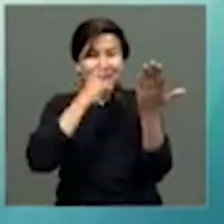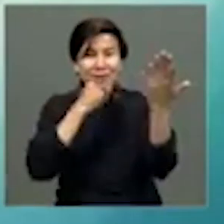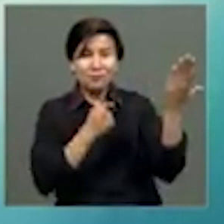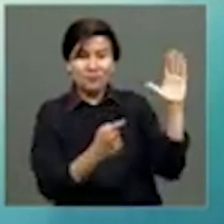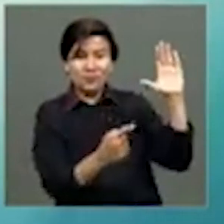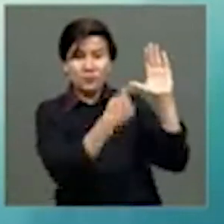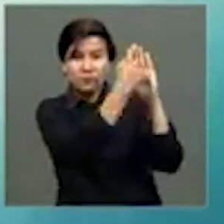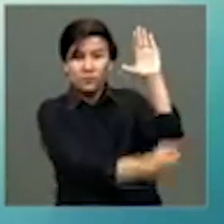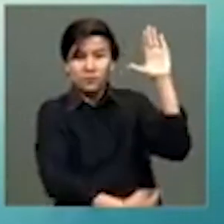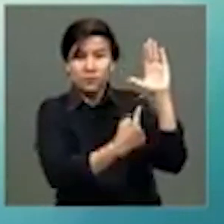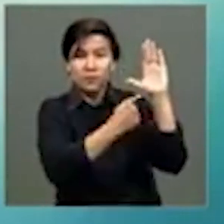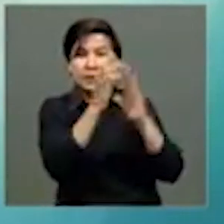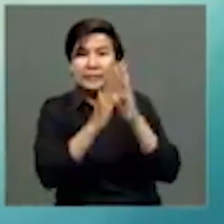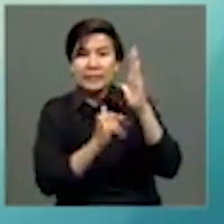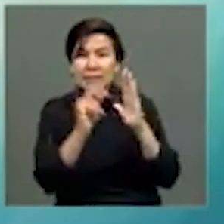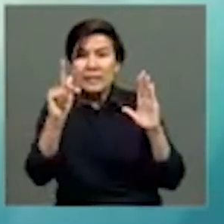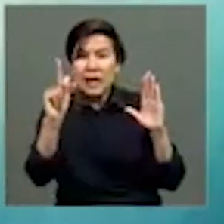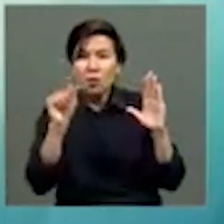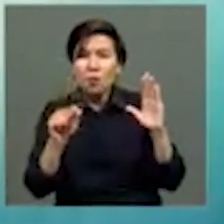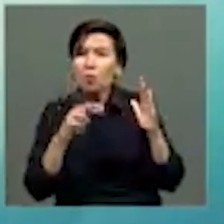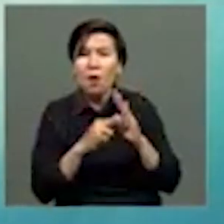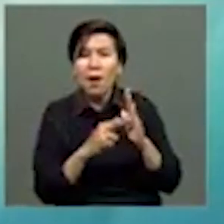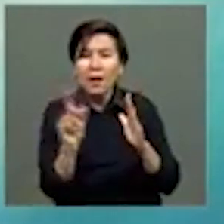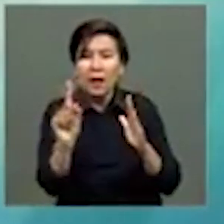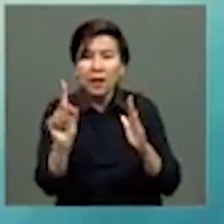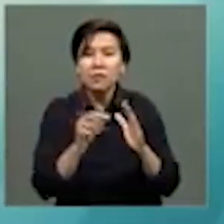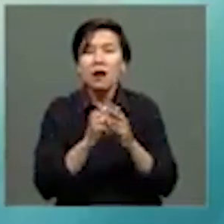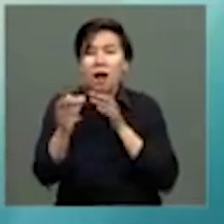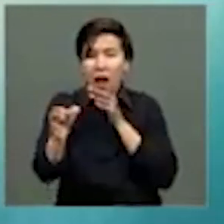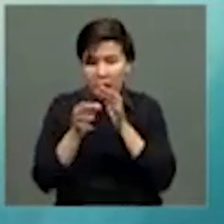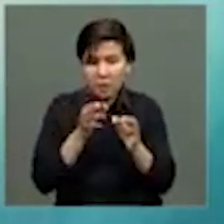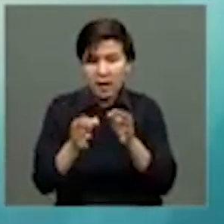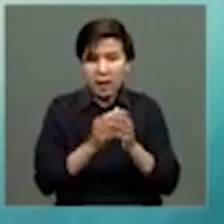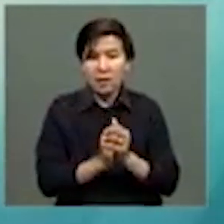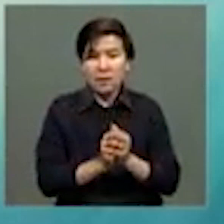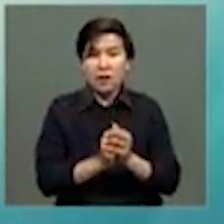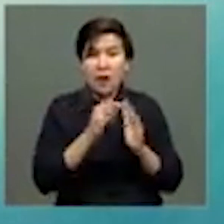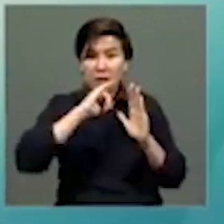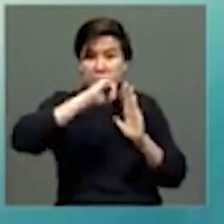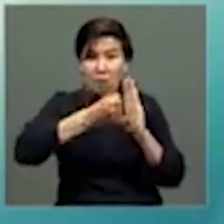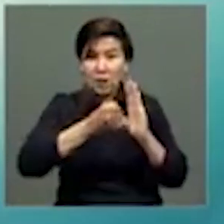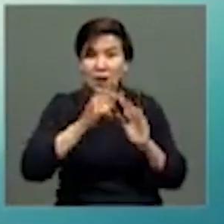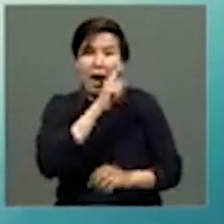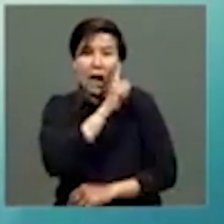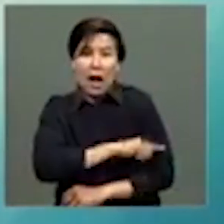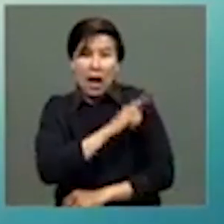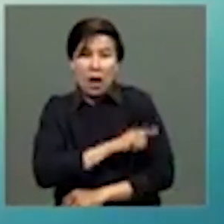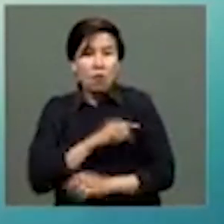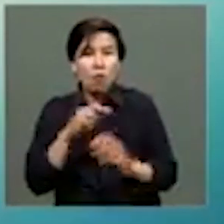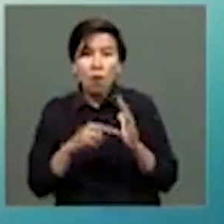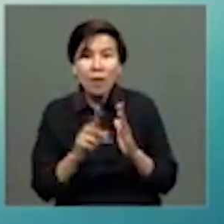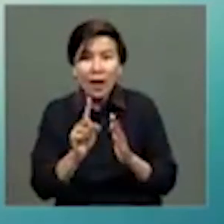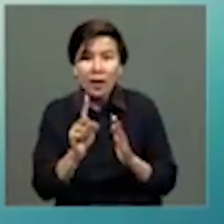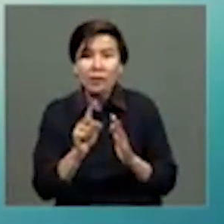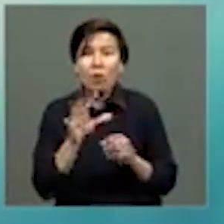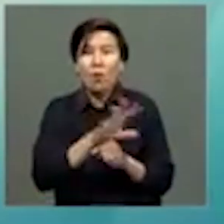ใหญ่อธิบายอย่างไรนะคะคือถ้าเห็นพื้นที่จังหวัดของท่านเป็นสีขาวอันนั้นยังเป็นกลุ่มจังหวัดที่ยังไม่